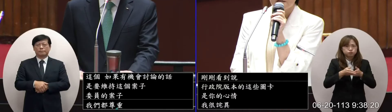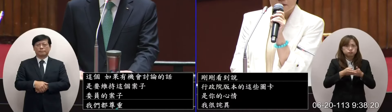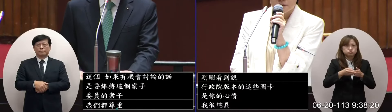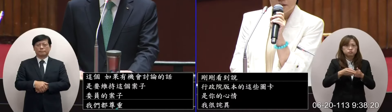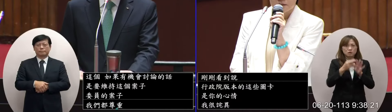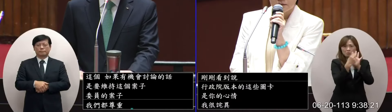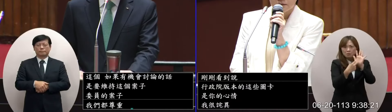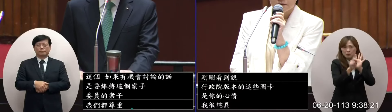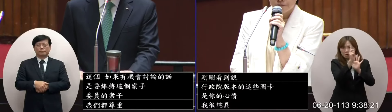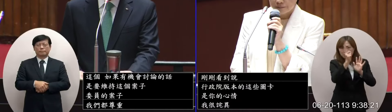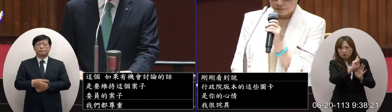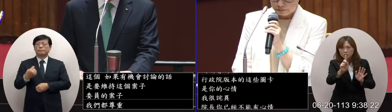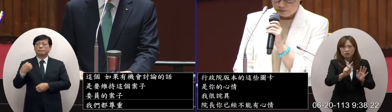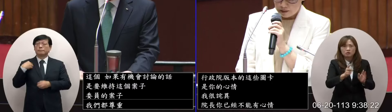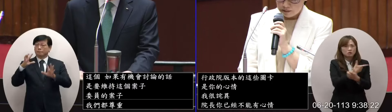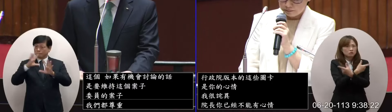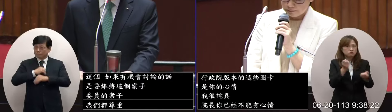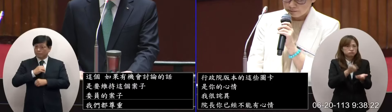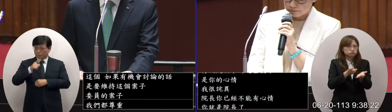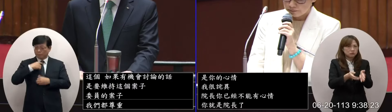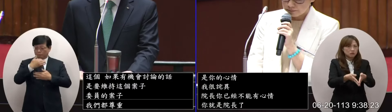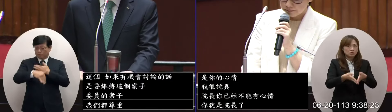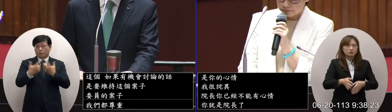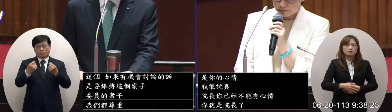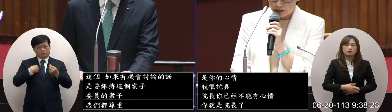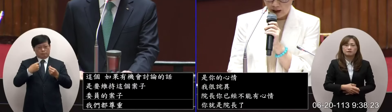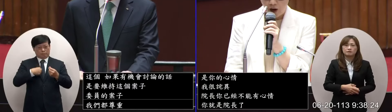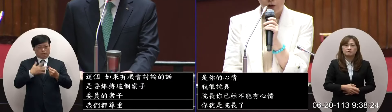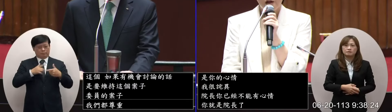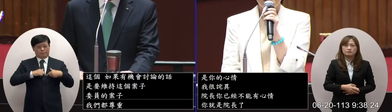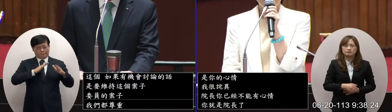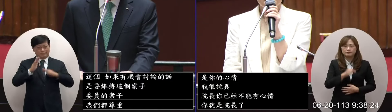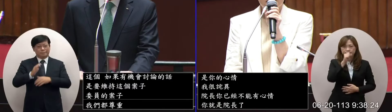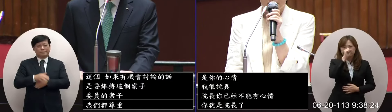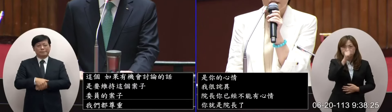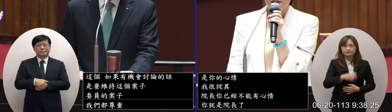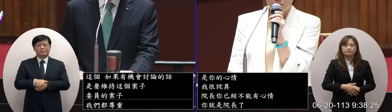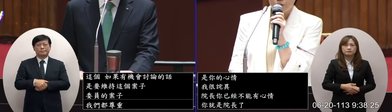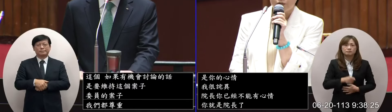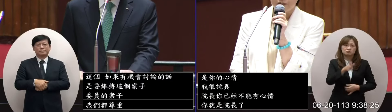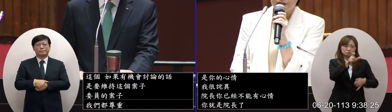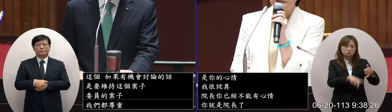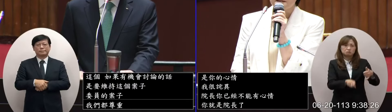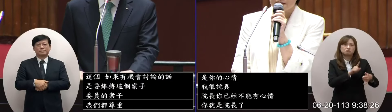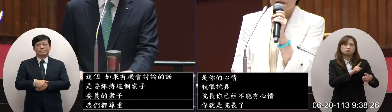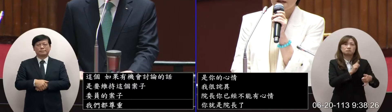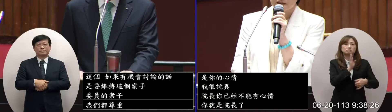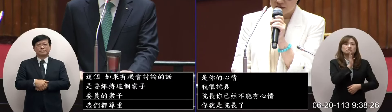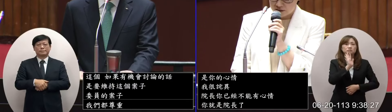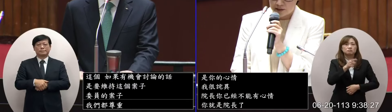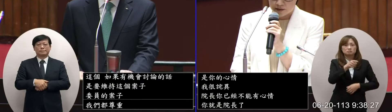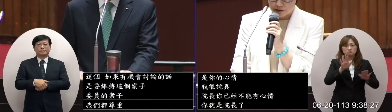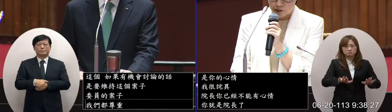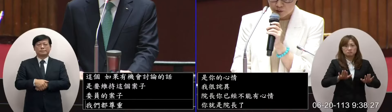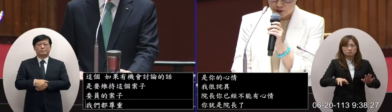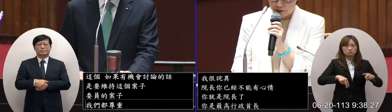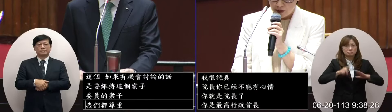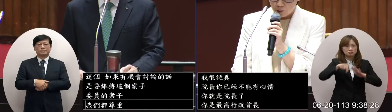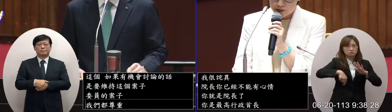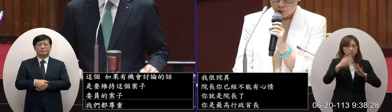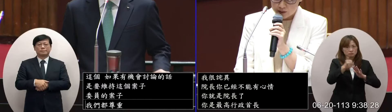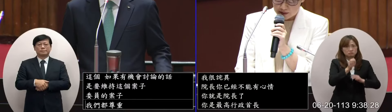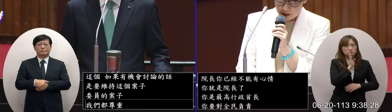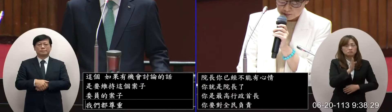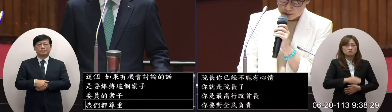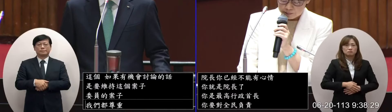要非常谨慎。 昨天晚上我有一个影片，那也是我的心情、啊、 好，那是你个人的部分，但是你现在可能是一个行政首